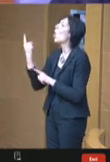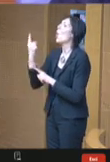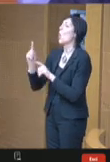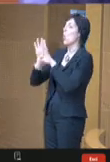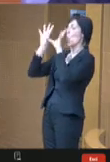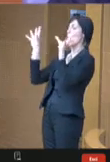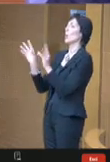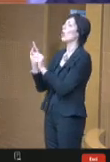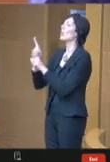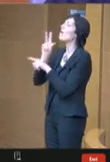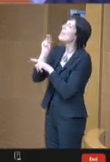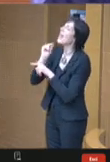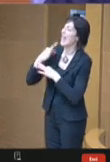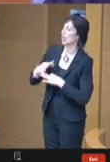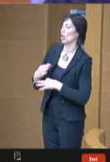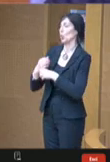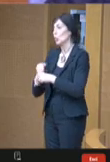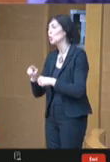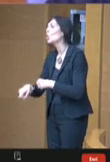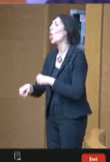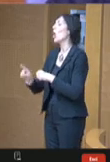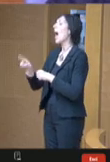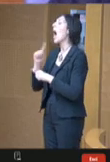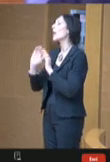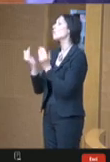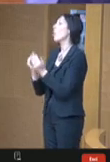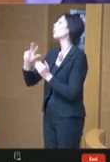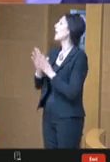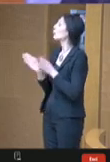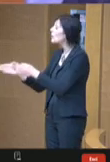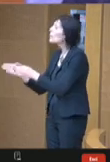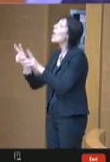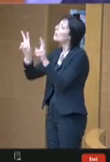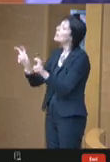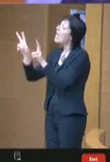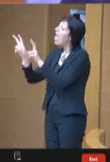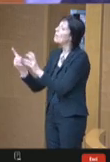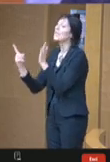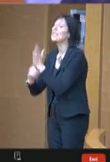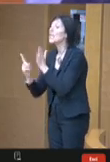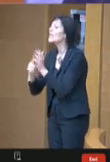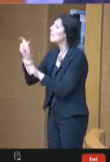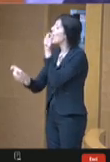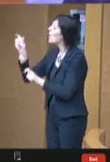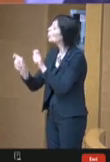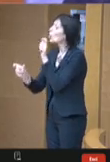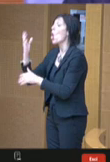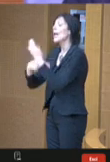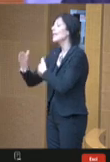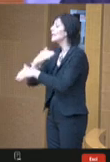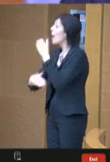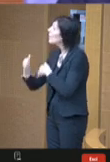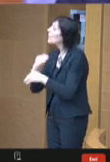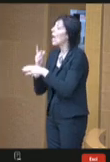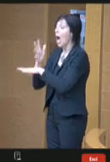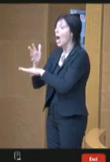ne parlino le istituzioni, che ne parlino il mondo del terzo settore, i temi che riguardano i diritti delle persone con disabilità